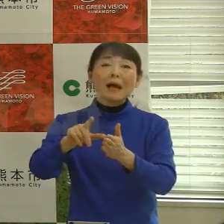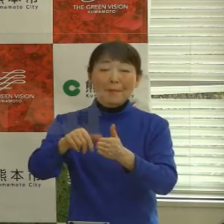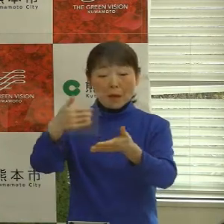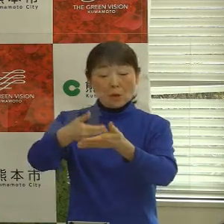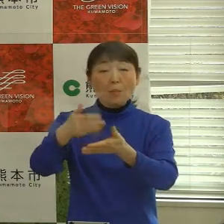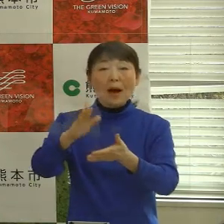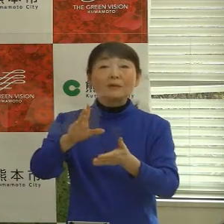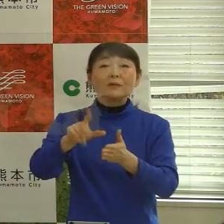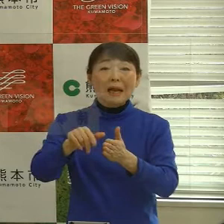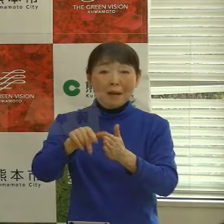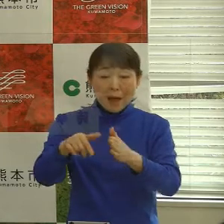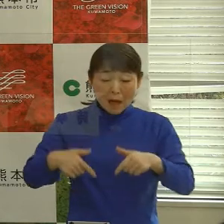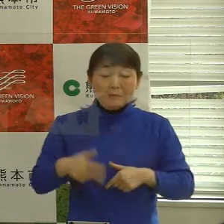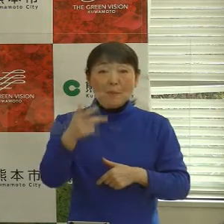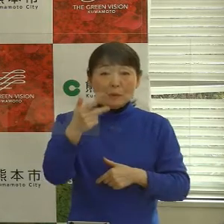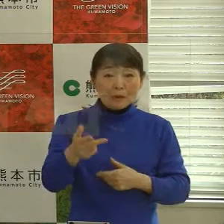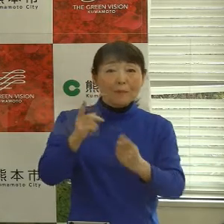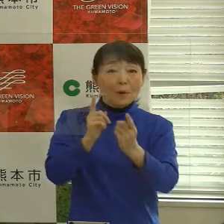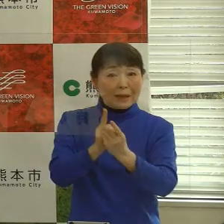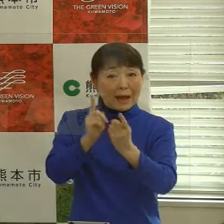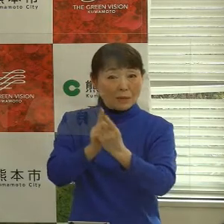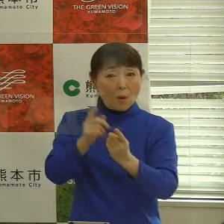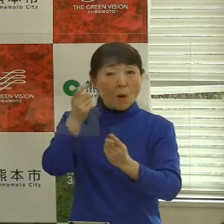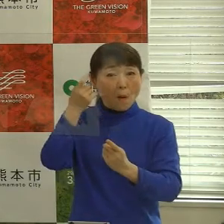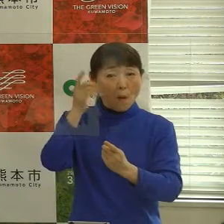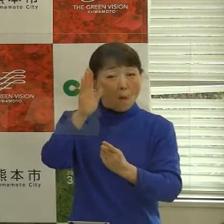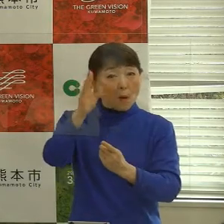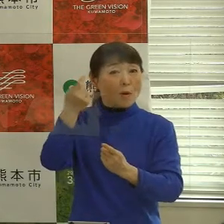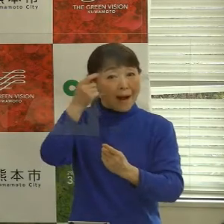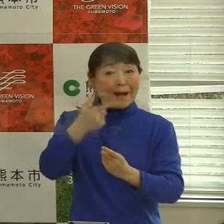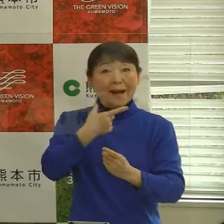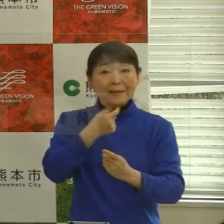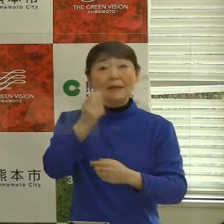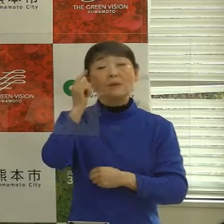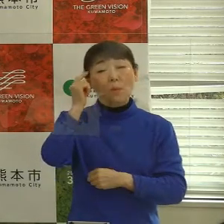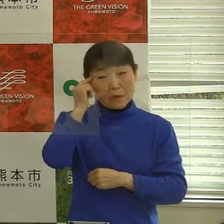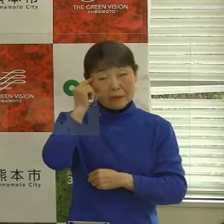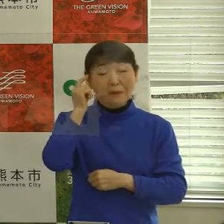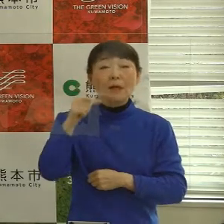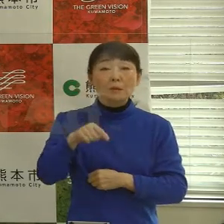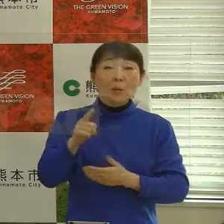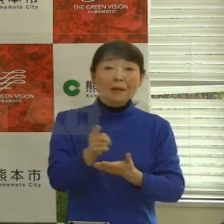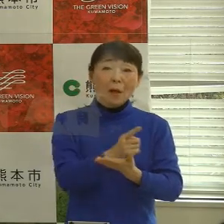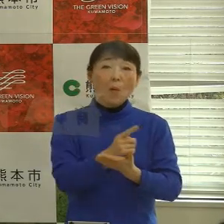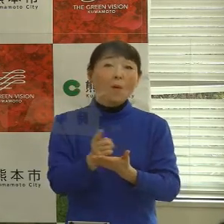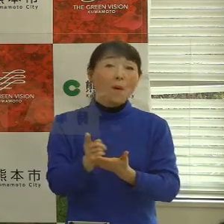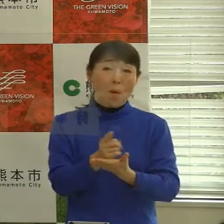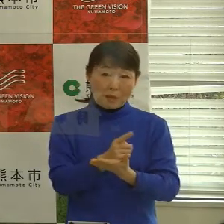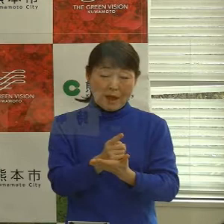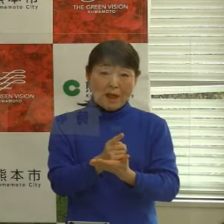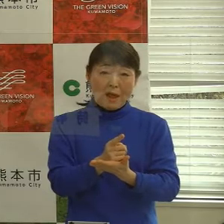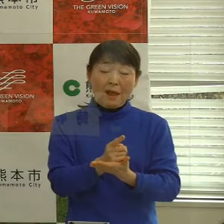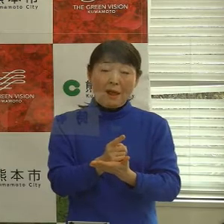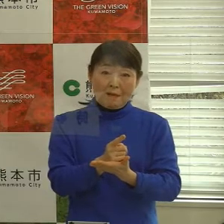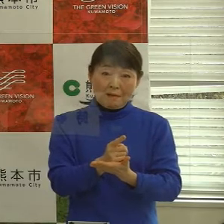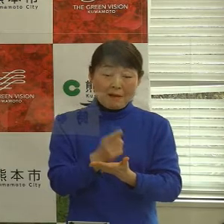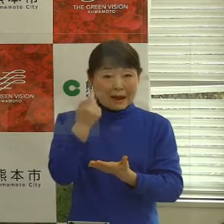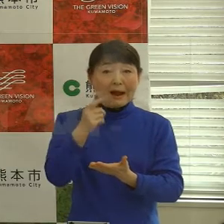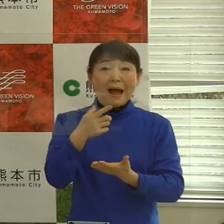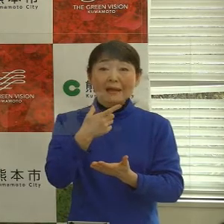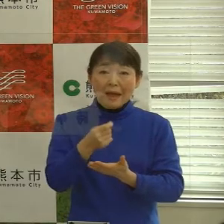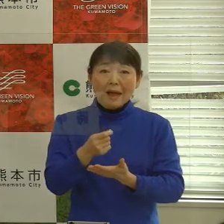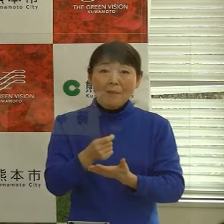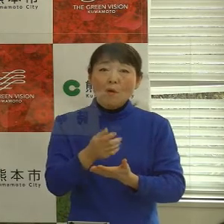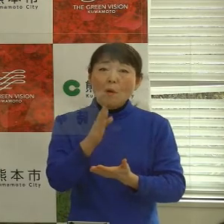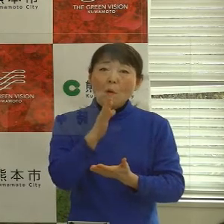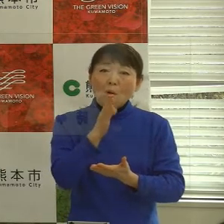市としてもいろいろな対応を考えていきたいというふうに思っていますので、そうした方向で本当はそれが設置されるま